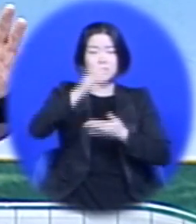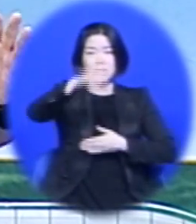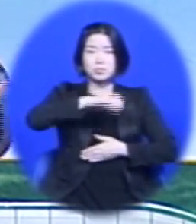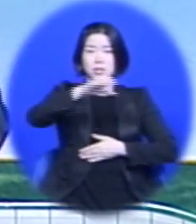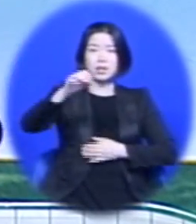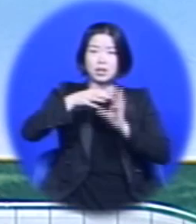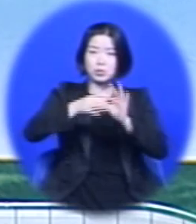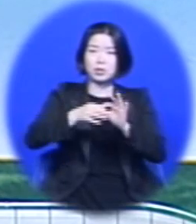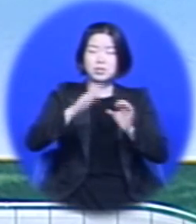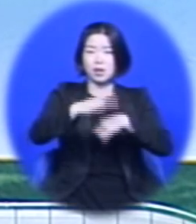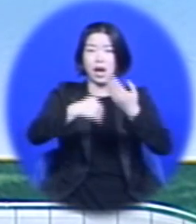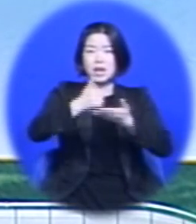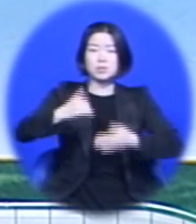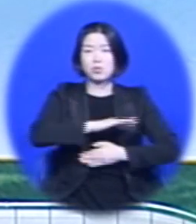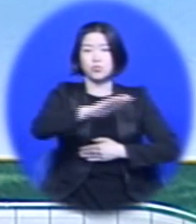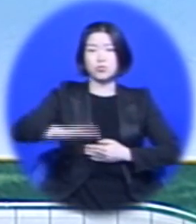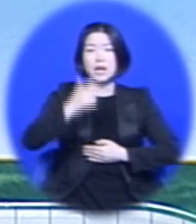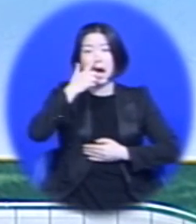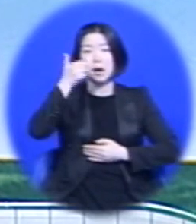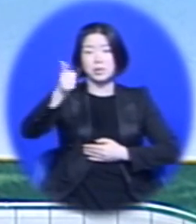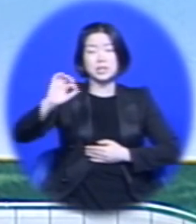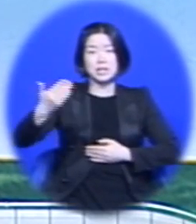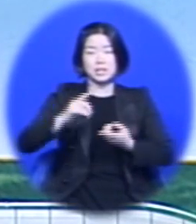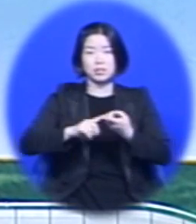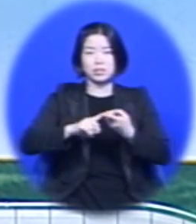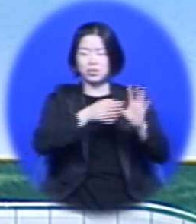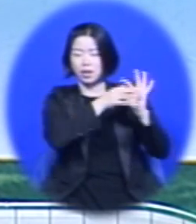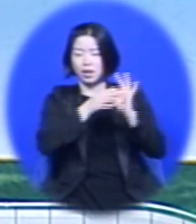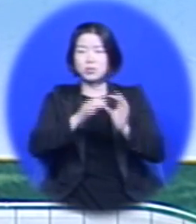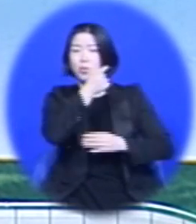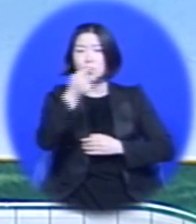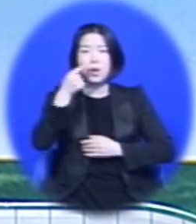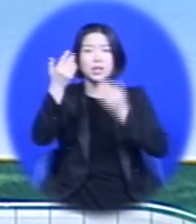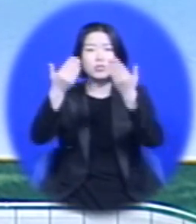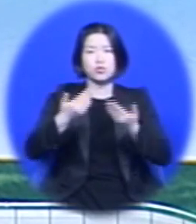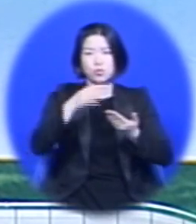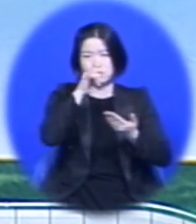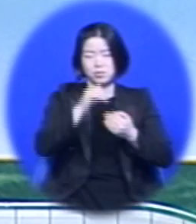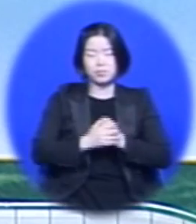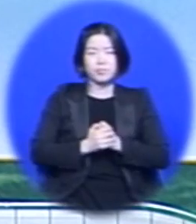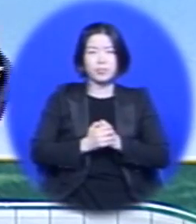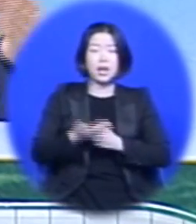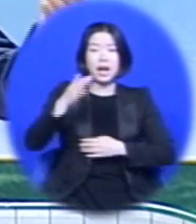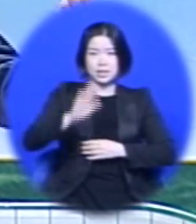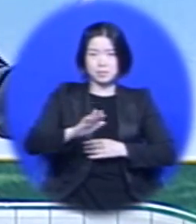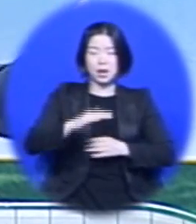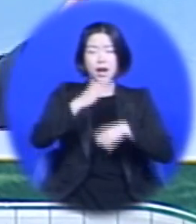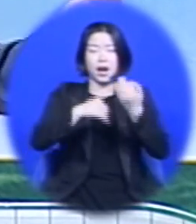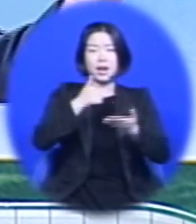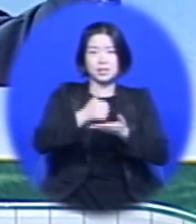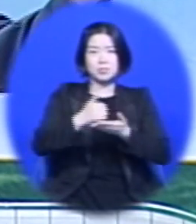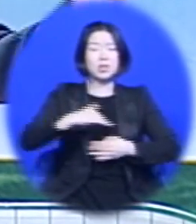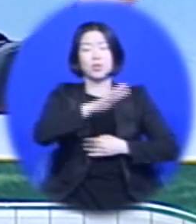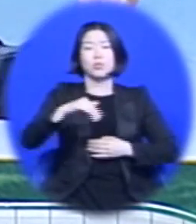통하여 하나님이 우리 아버지 되신 것을 계속 우리에게 확인시켜주고 계십니다. 그러나 하나님이